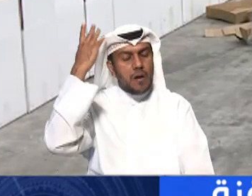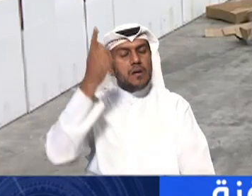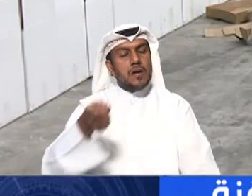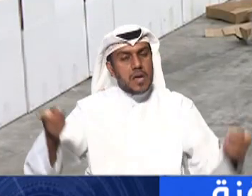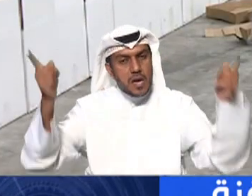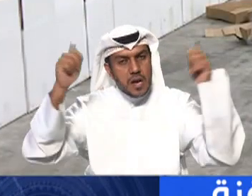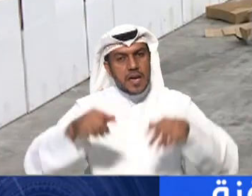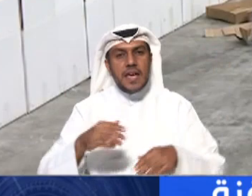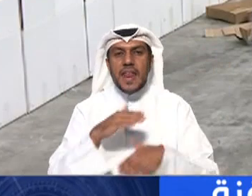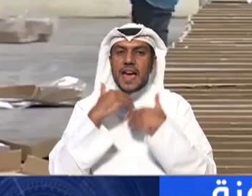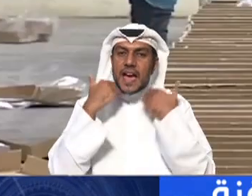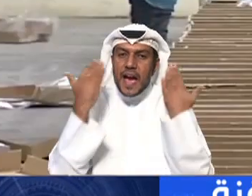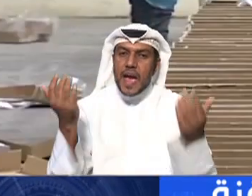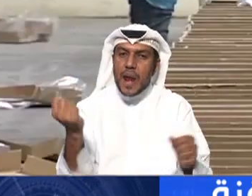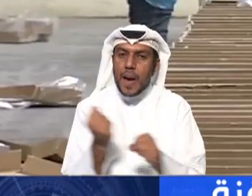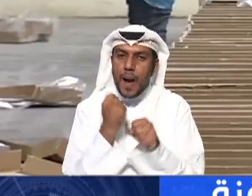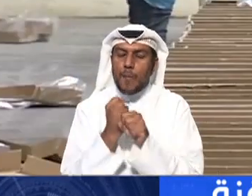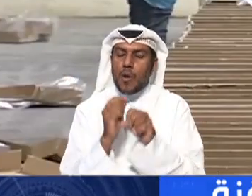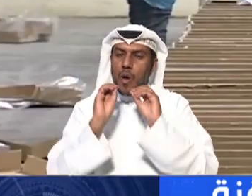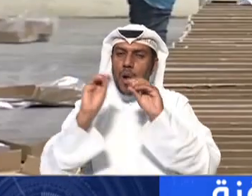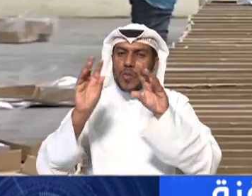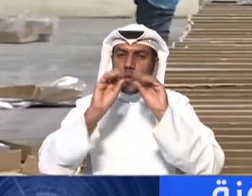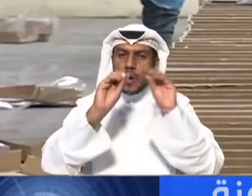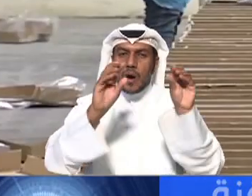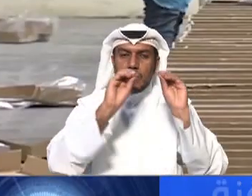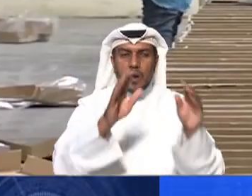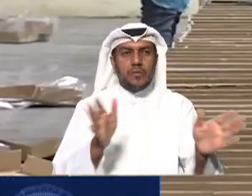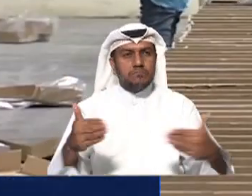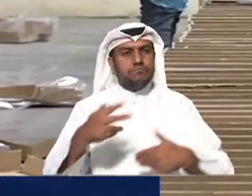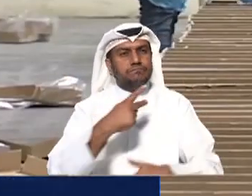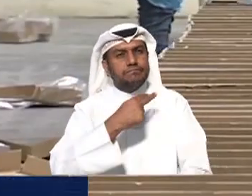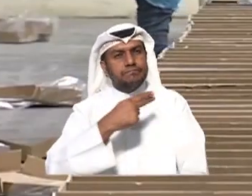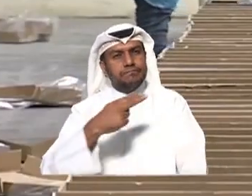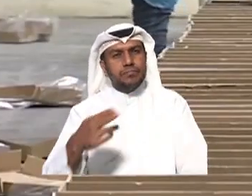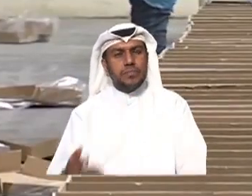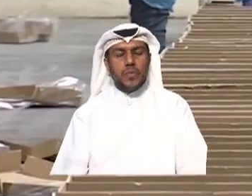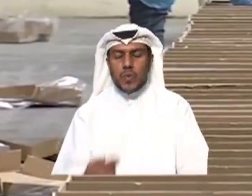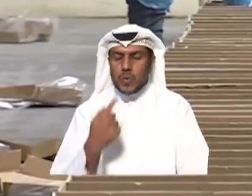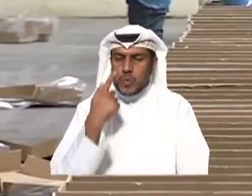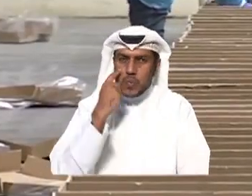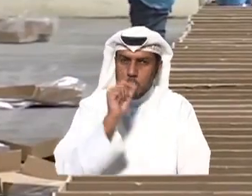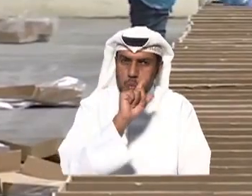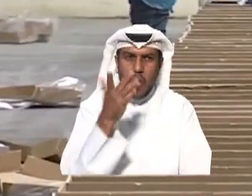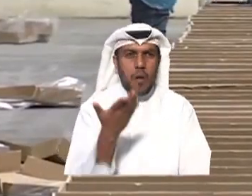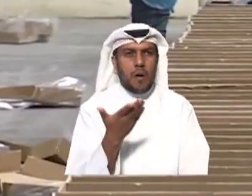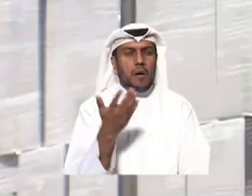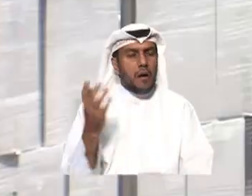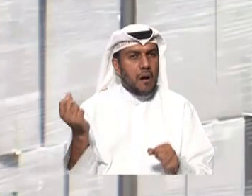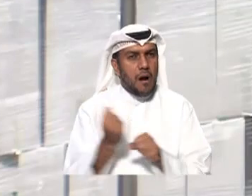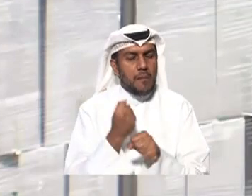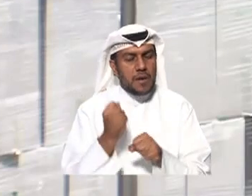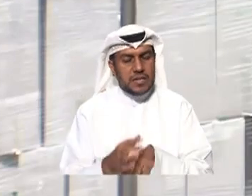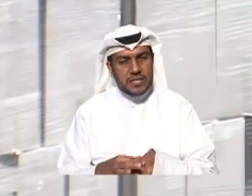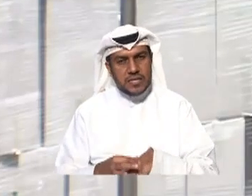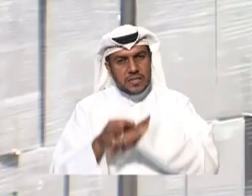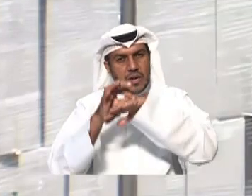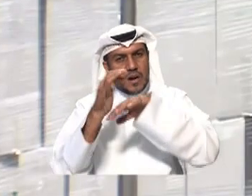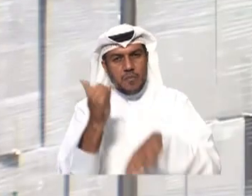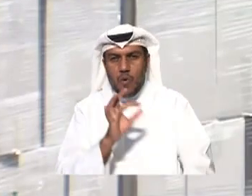أبواب الخير مفتوحة، خير يتجسد على أرض الواقع وتنطق به